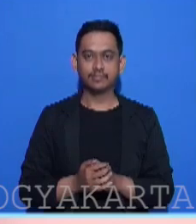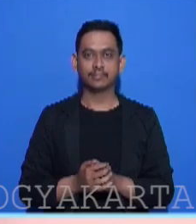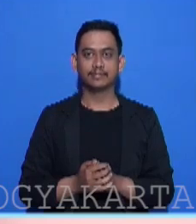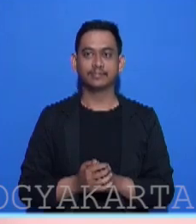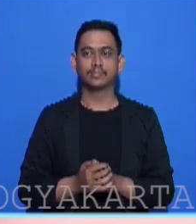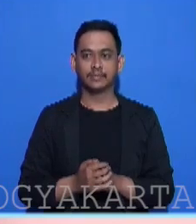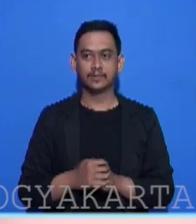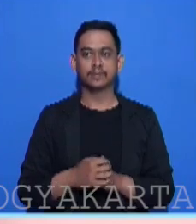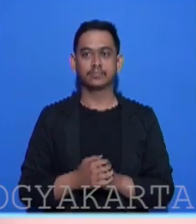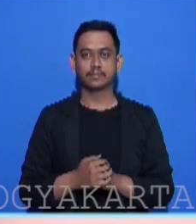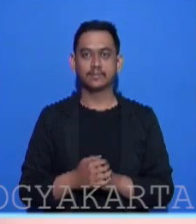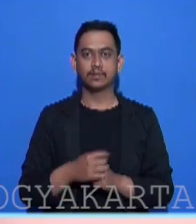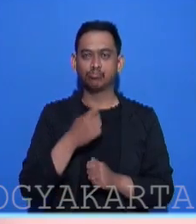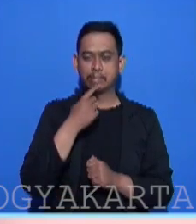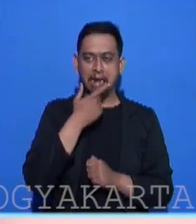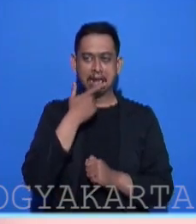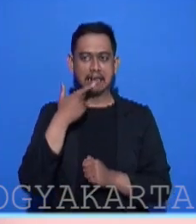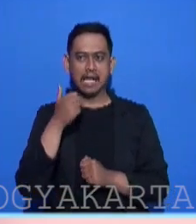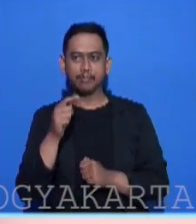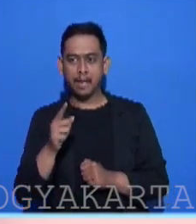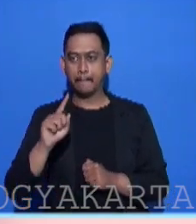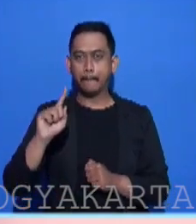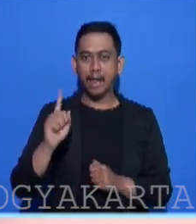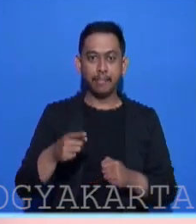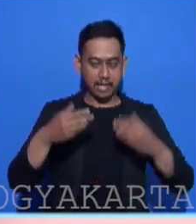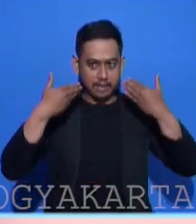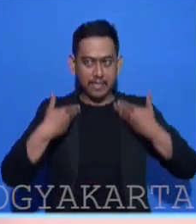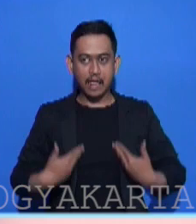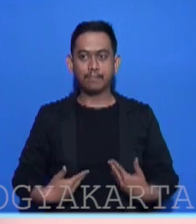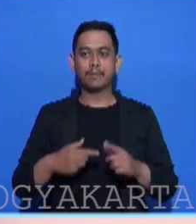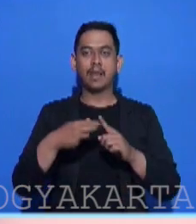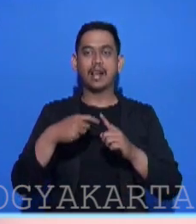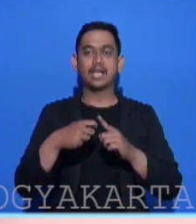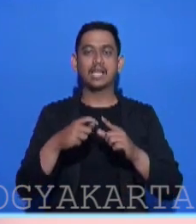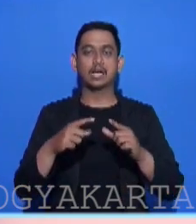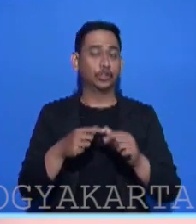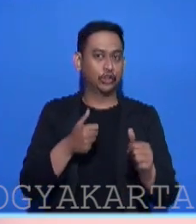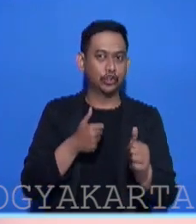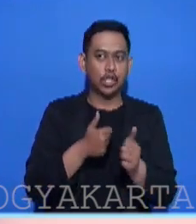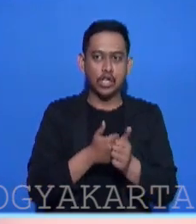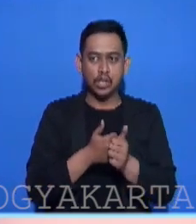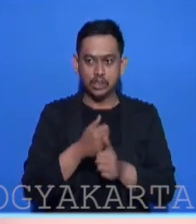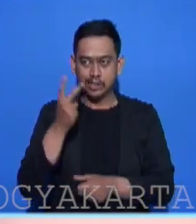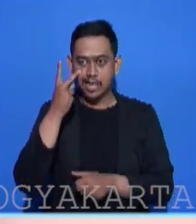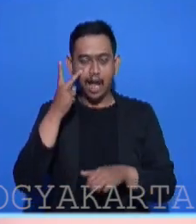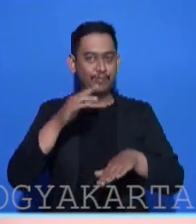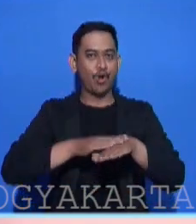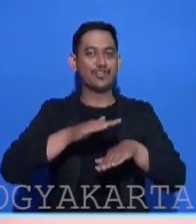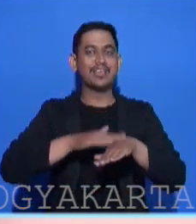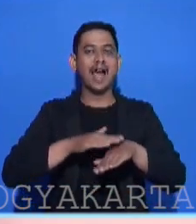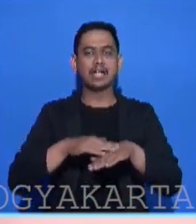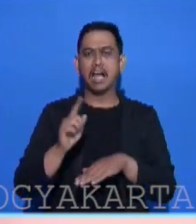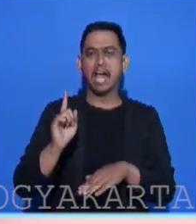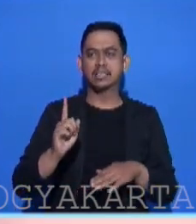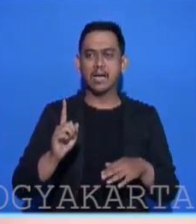Tidak hanya cantik dan menawan, memakai kebaya menjadi salah satu bentuk ikut melestarikan budaya Indonesia. Mengingat kebaya